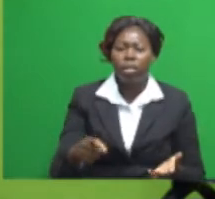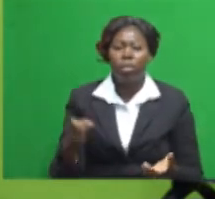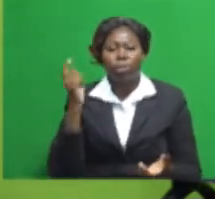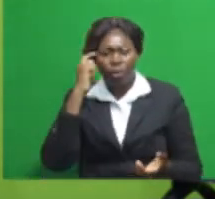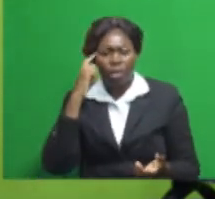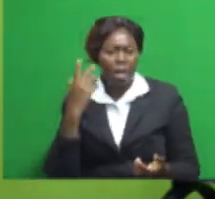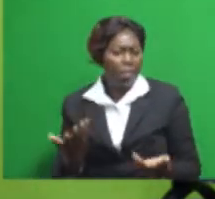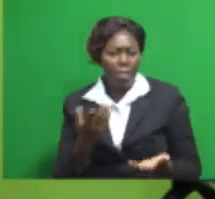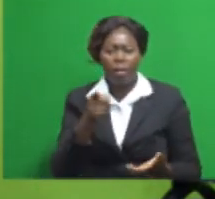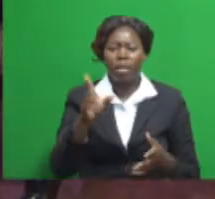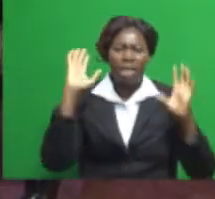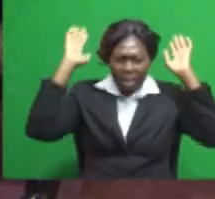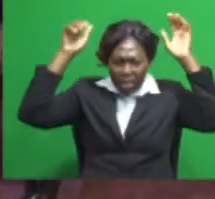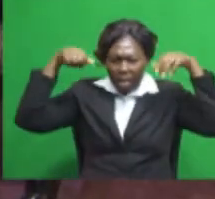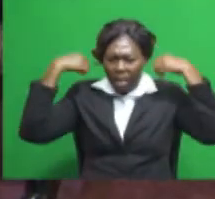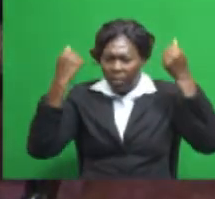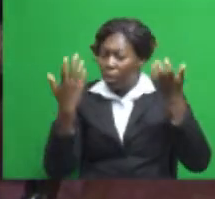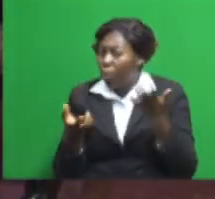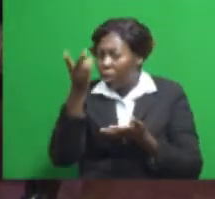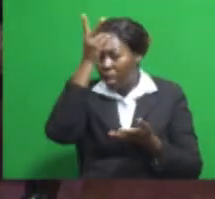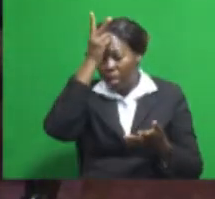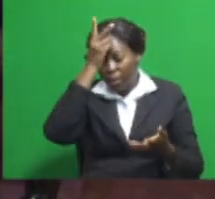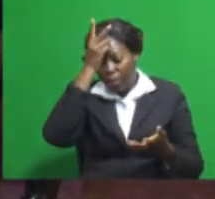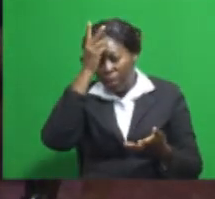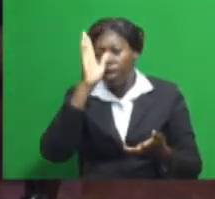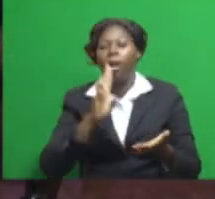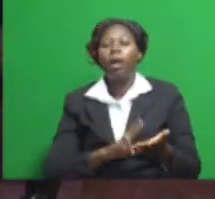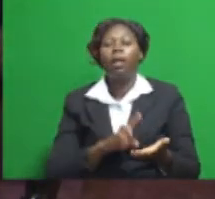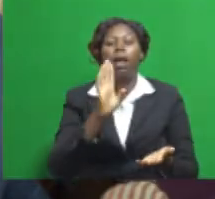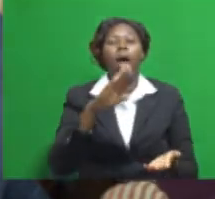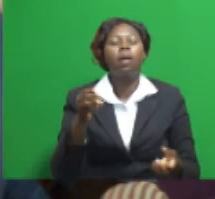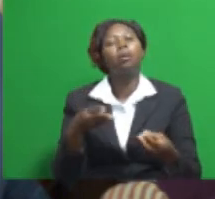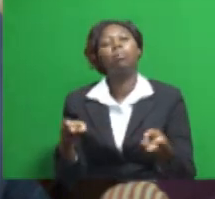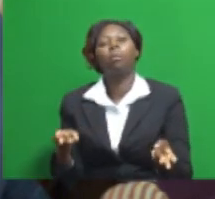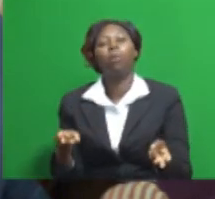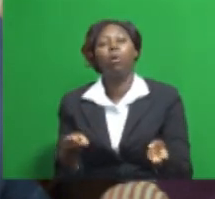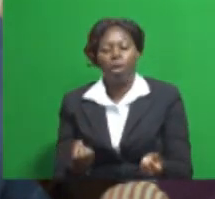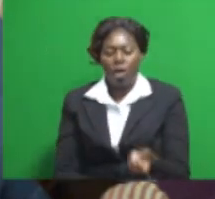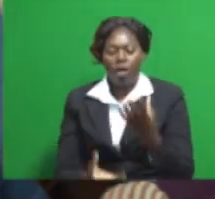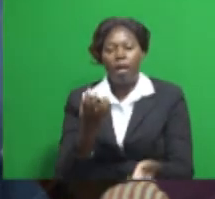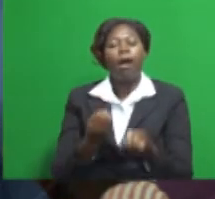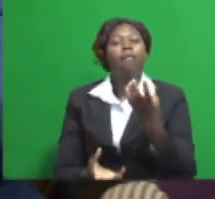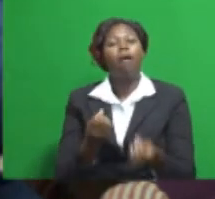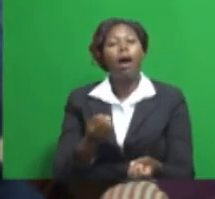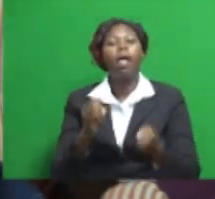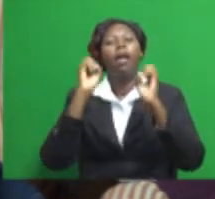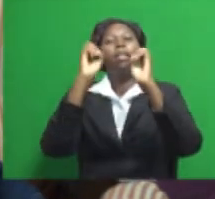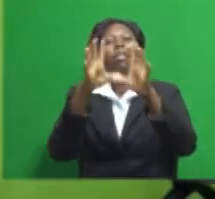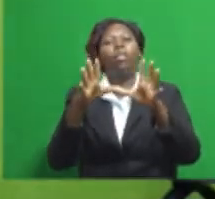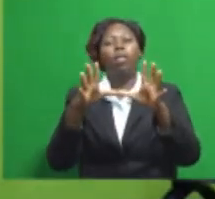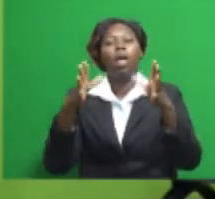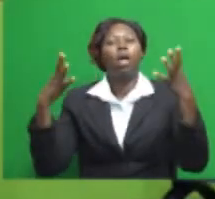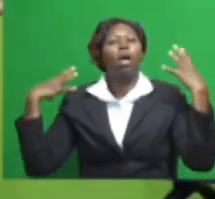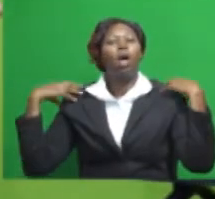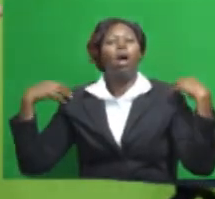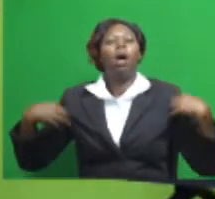mahardships akasanganikwa nawo vamwe vaitotungidzwa kuti vaite mwenje yedhorobha usiku uri pabango wotungidzwa usiku wese